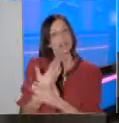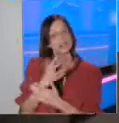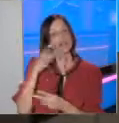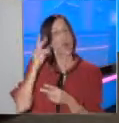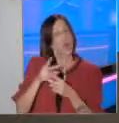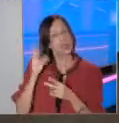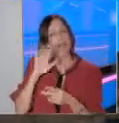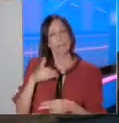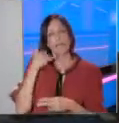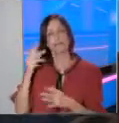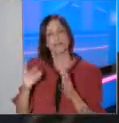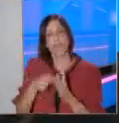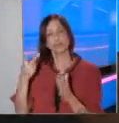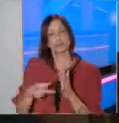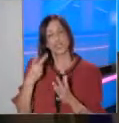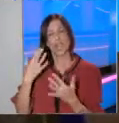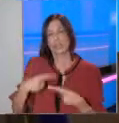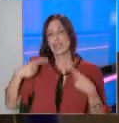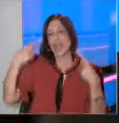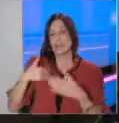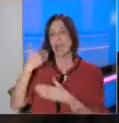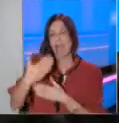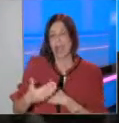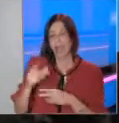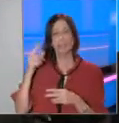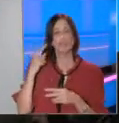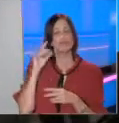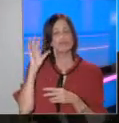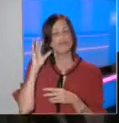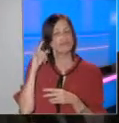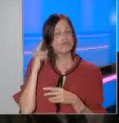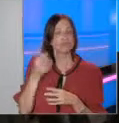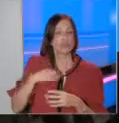אליהם גם בפעם השנייה, מספר ימים אחרי השיחה הראשונה, לשאול מה שלומם.